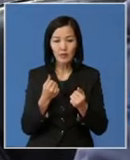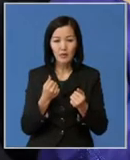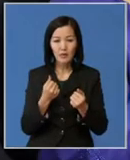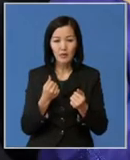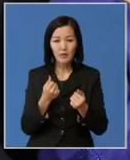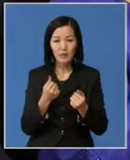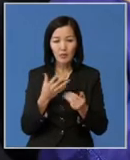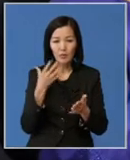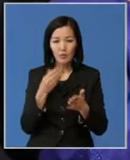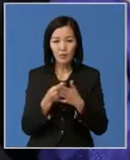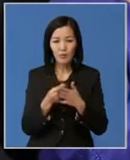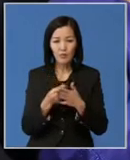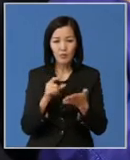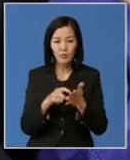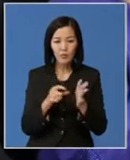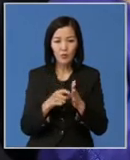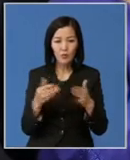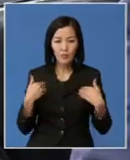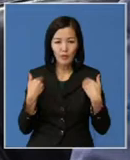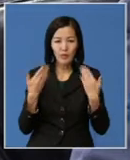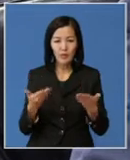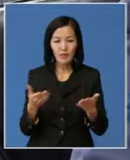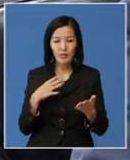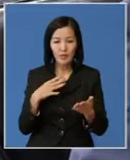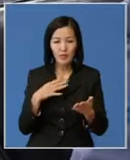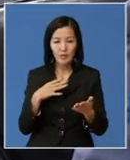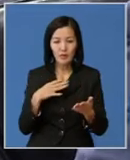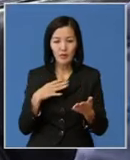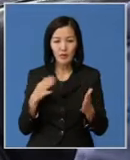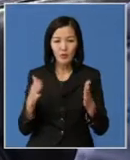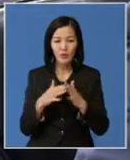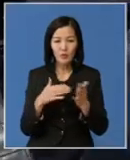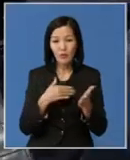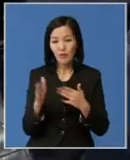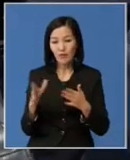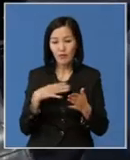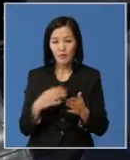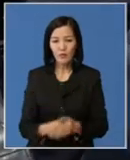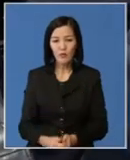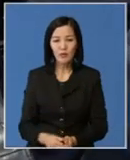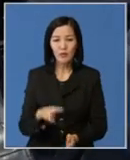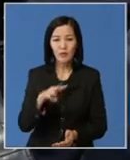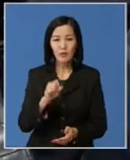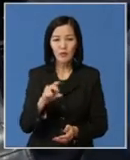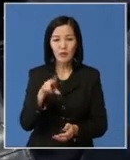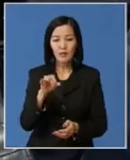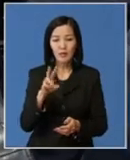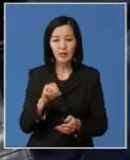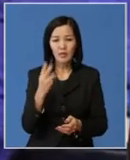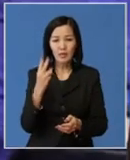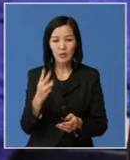жаңағындай өзімізде бар пәтерді предлагать еттік. Ол үйлерден бұл кісі отказ берді. Мадинаға әкімдік екі үй